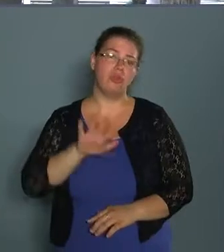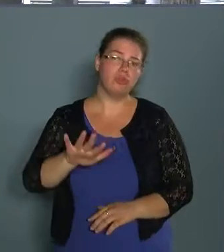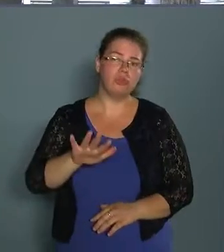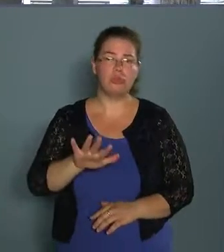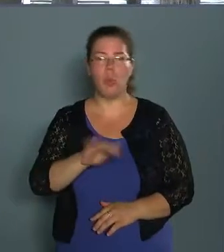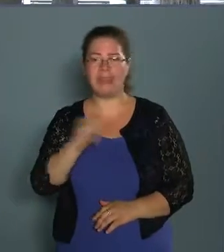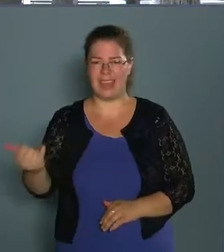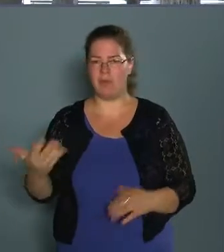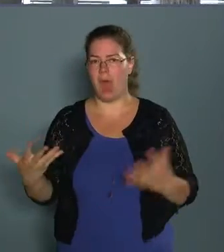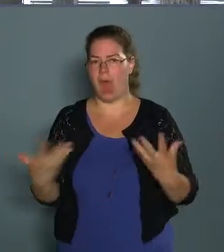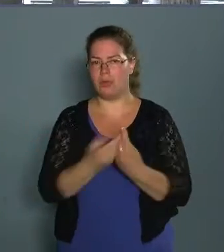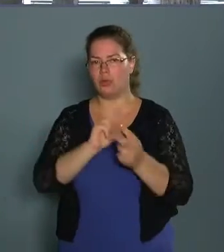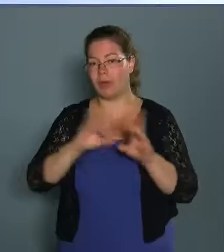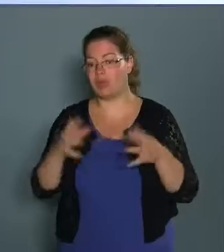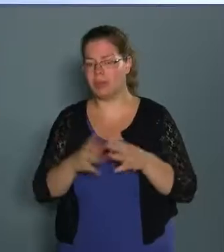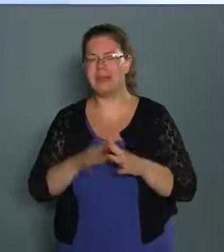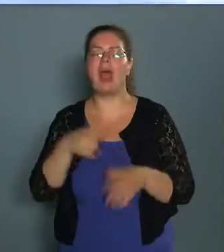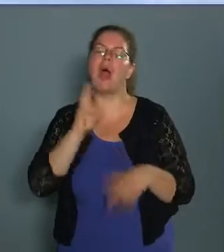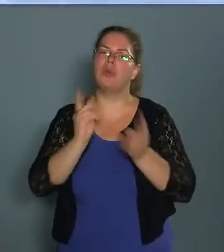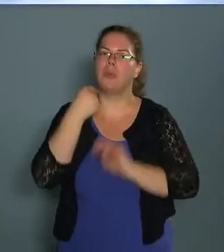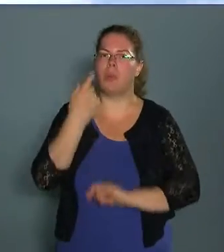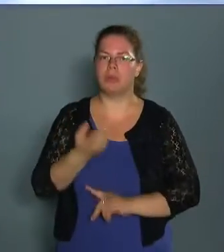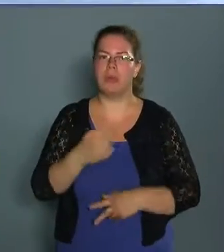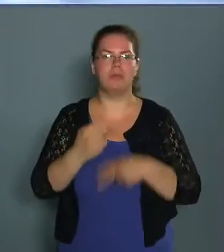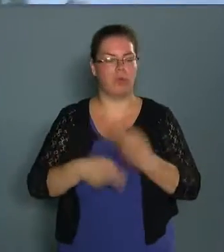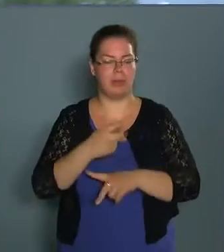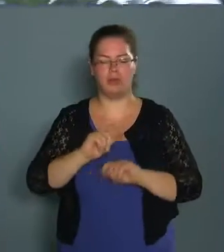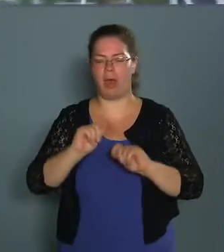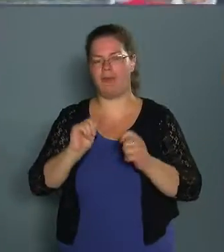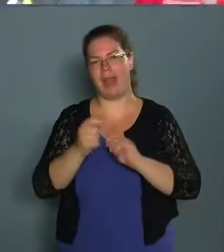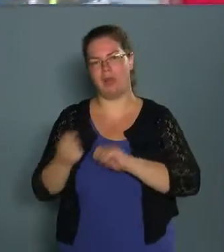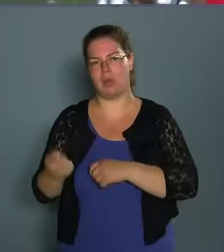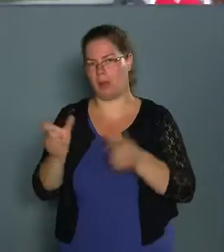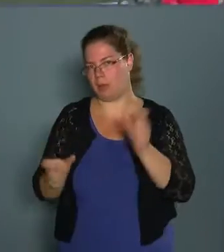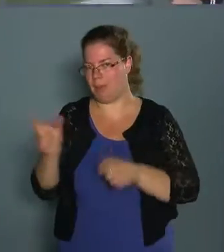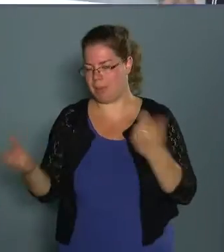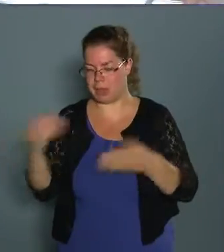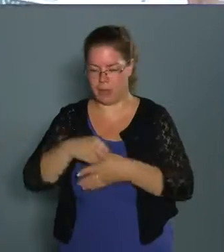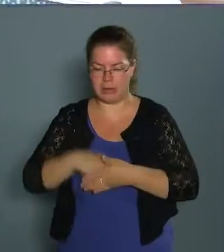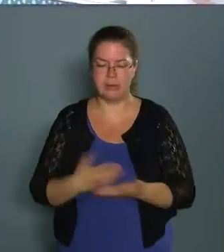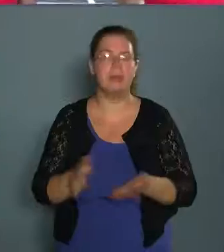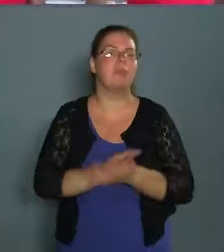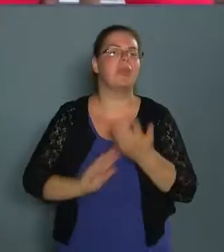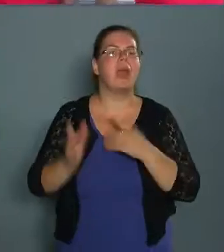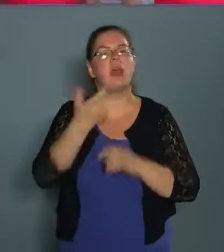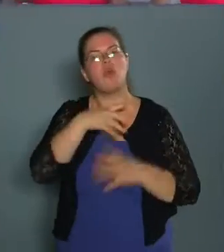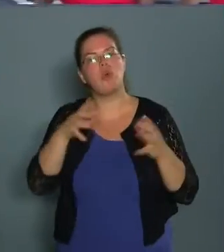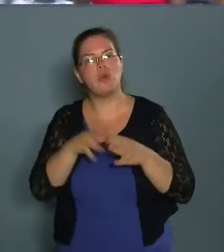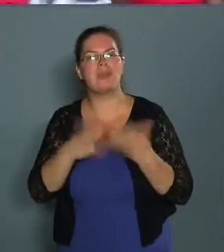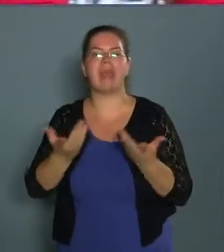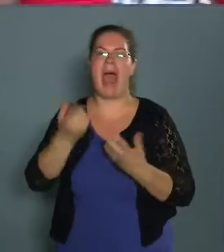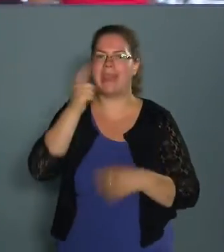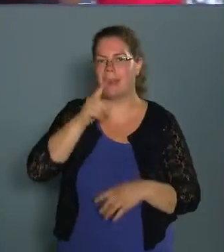van körülbelül együtt, de mint mondtam, folyamatosan változnak az emberek benne. Milyen a korosztályi és a nemi